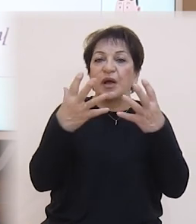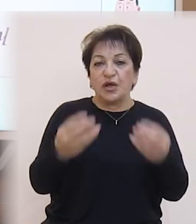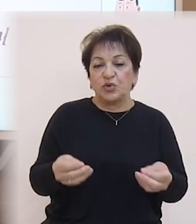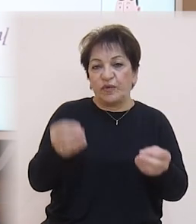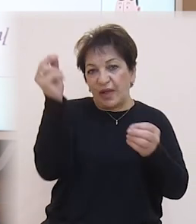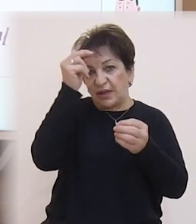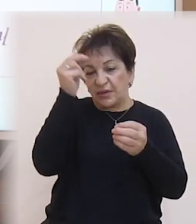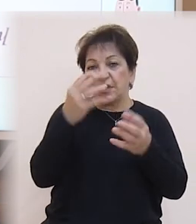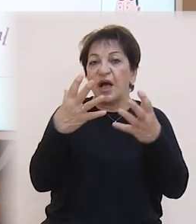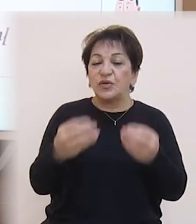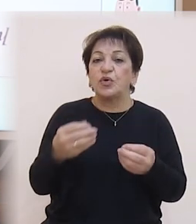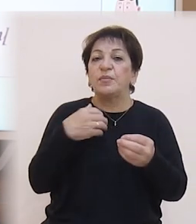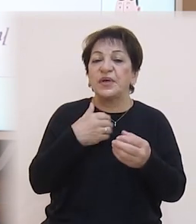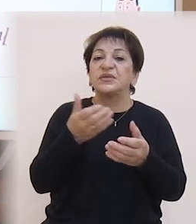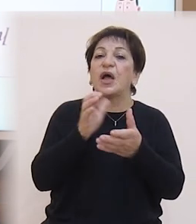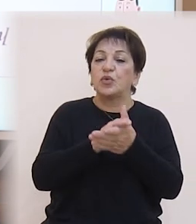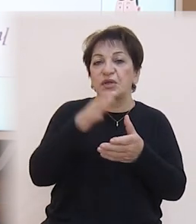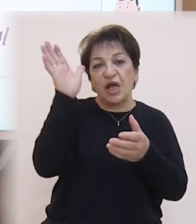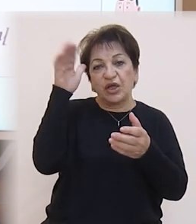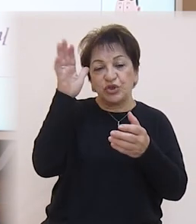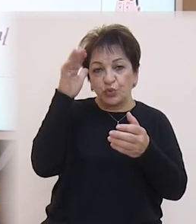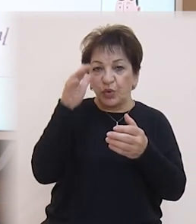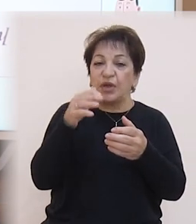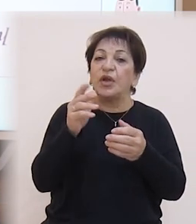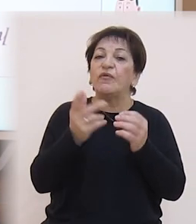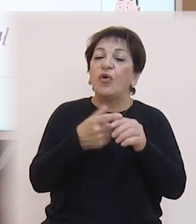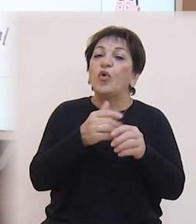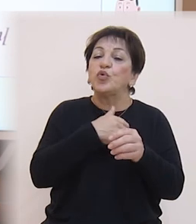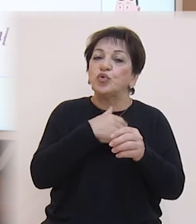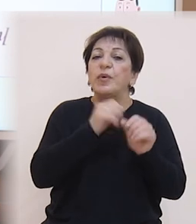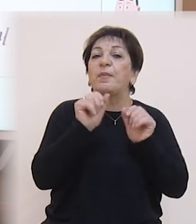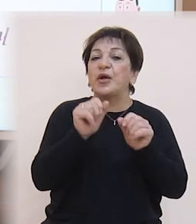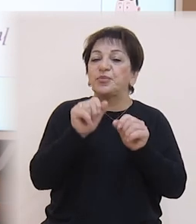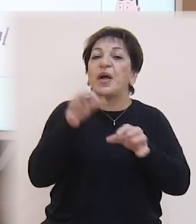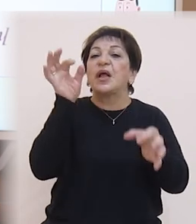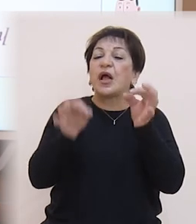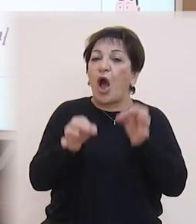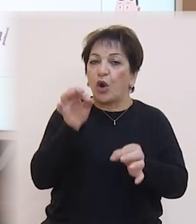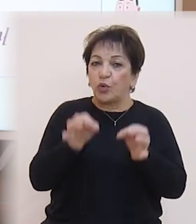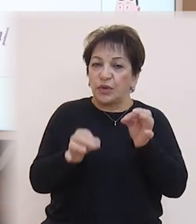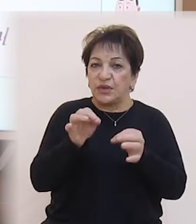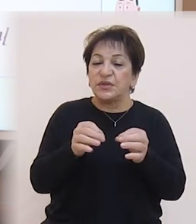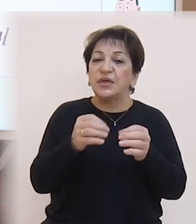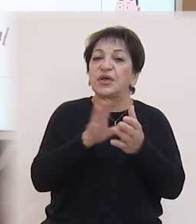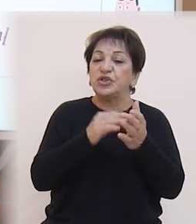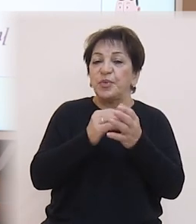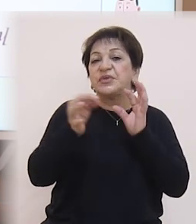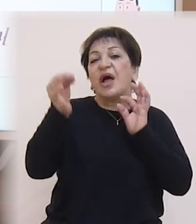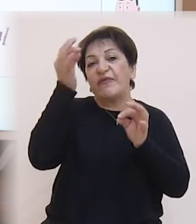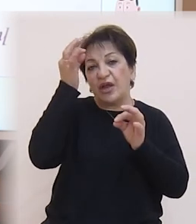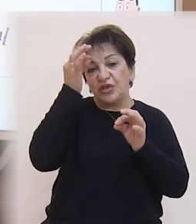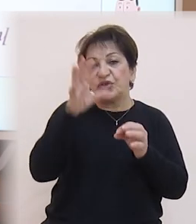ամփոփենք այսօրվա դասը։ Այսօր մենք ծանոթացանք Իշուկին, որը ուզում էր բոլորին պաշտպանել կարկուտից։ Ինչպես